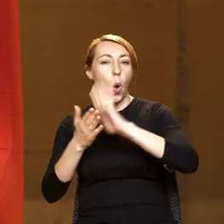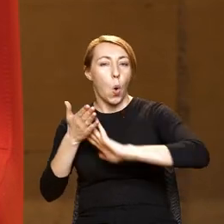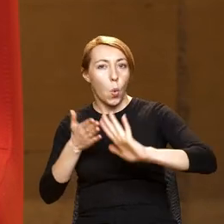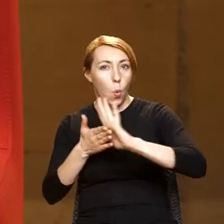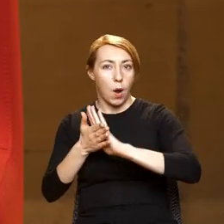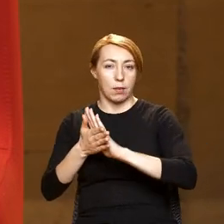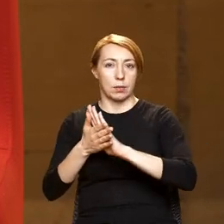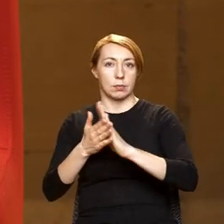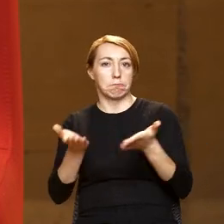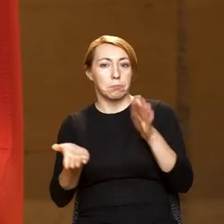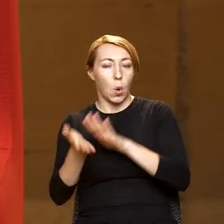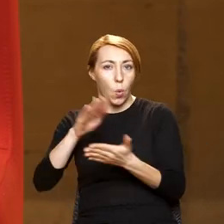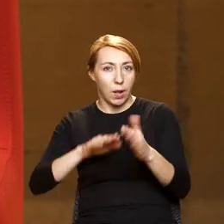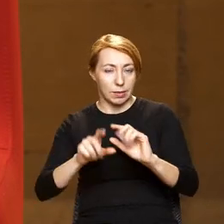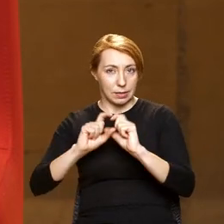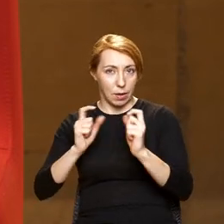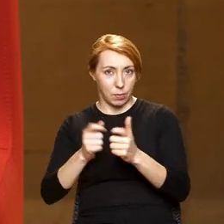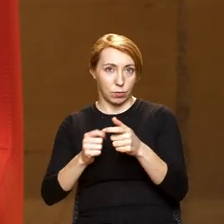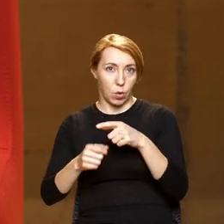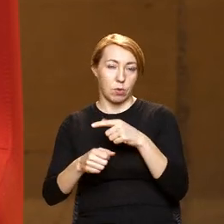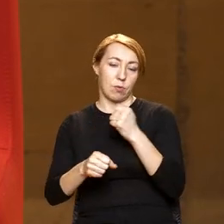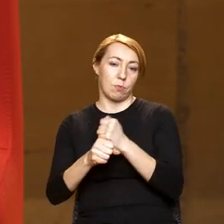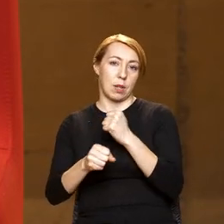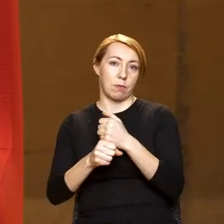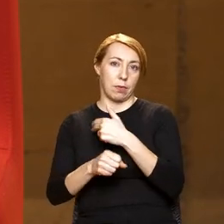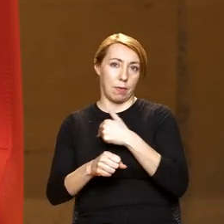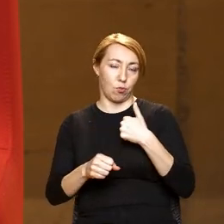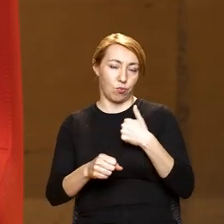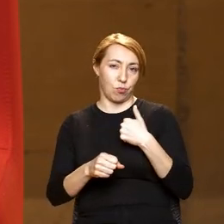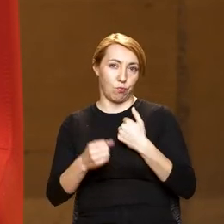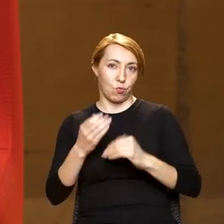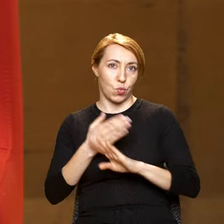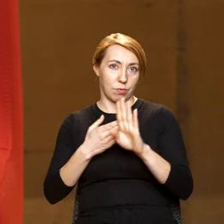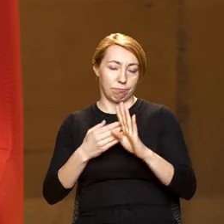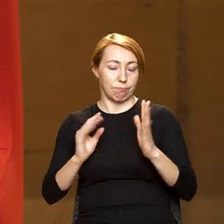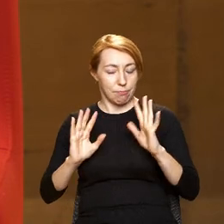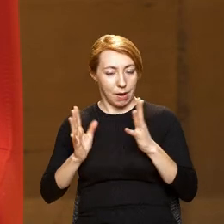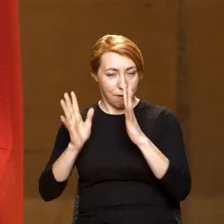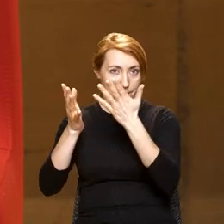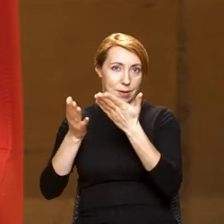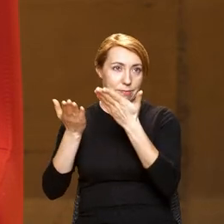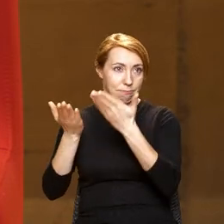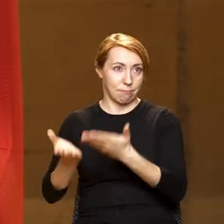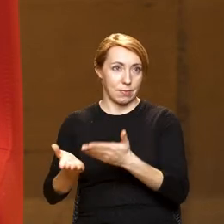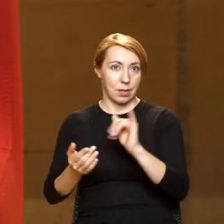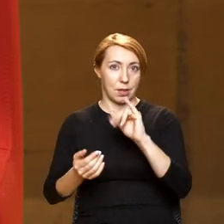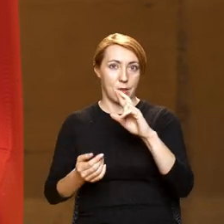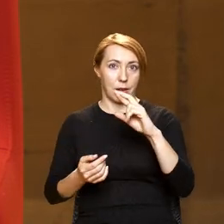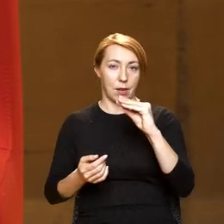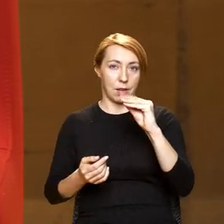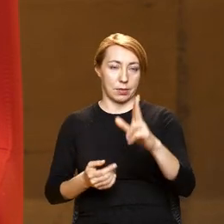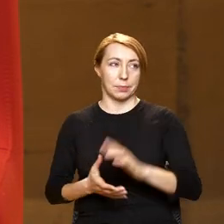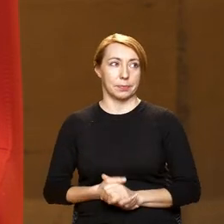i layout, i złożył. Też pracownik naszego muzeum, także brawa dla Irka.